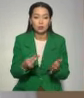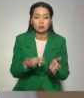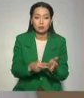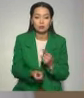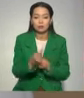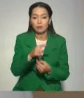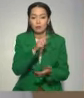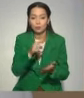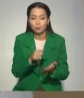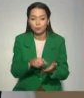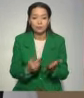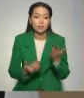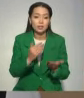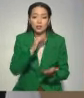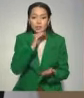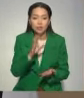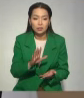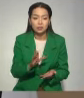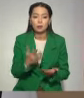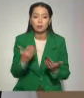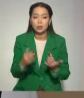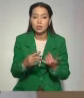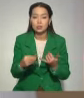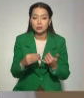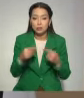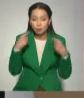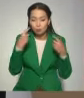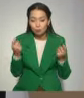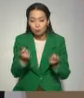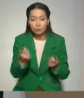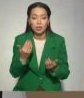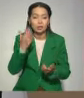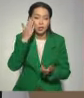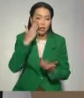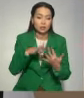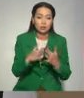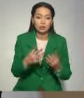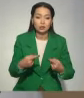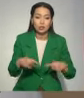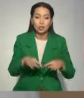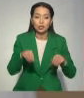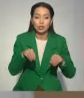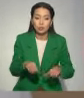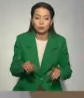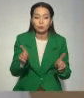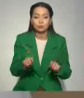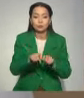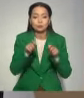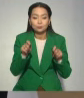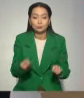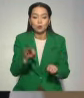том чтобы если недостаточно то пастбищ то вопрос стоит уже и Аким и сельских округов решает чтобы создать